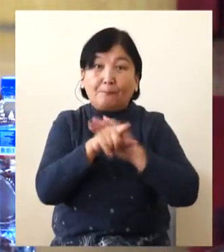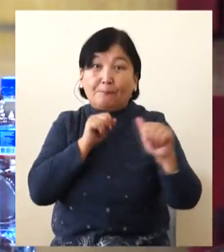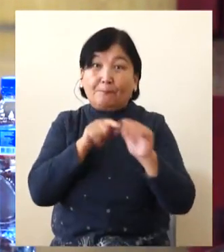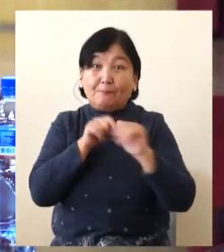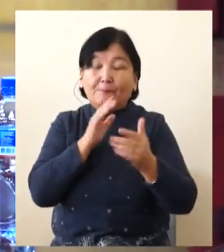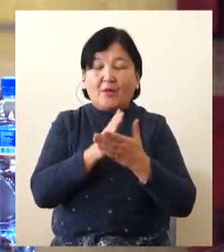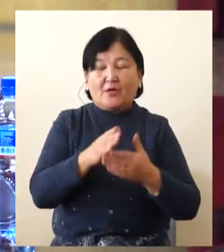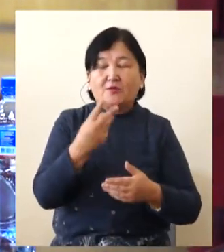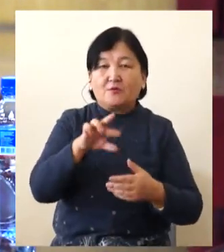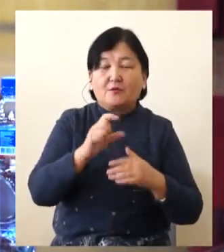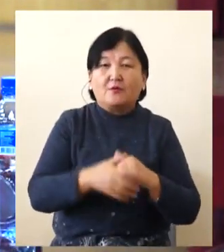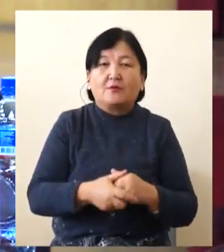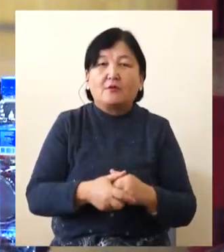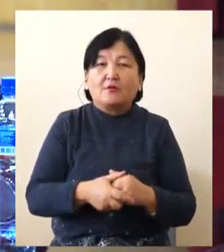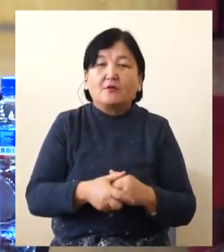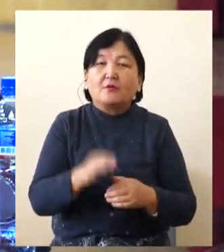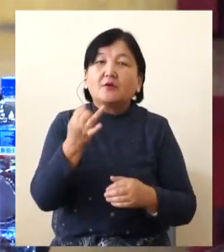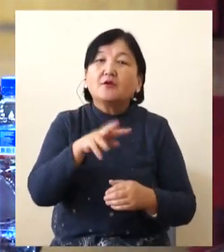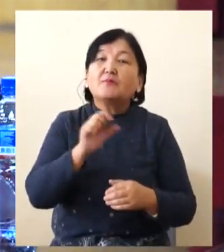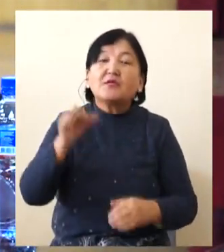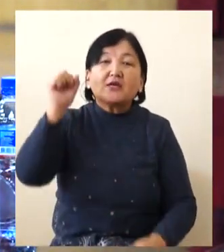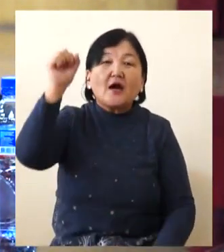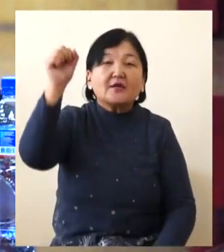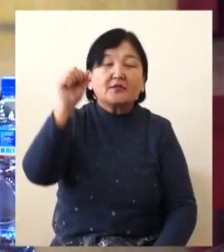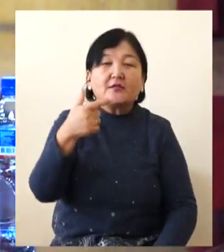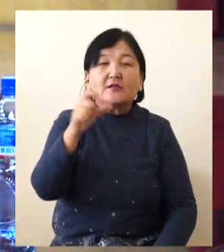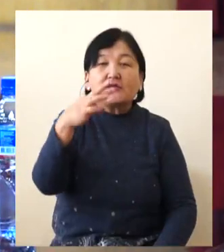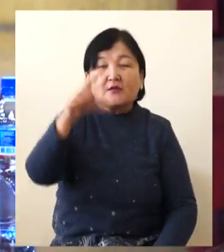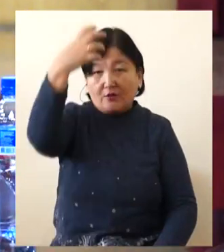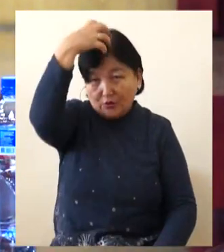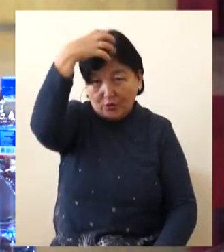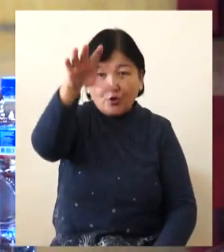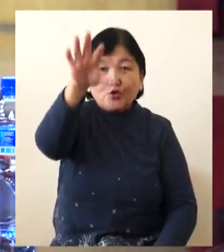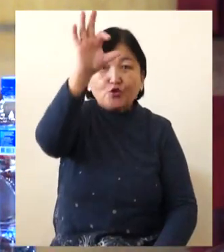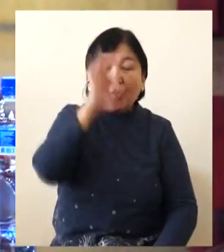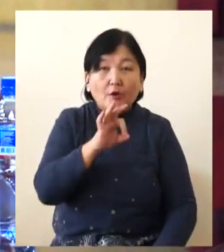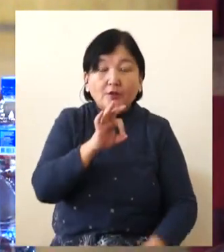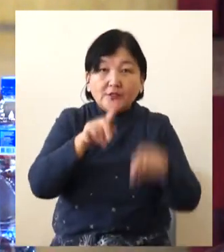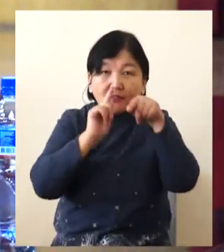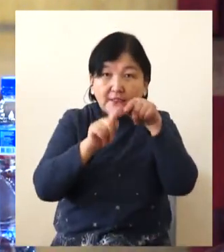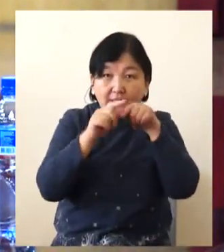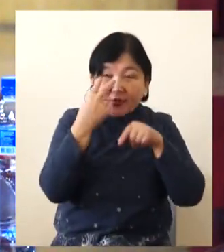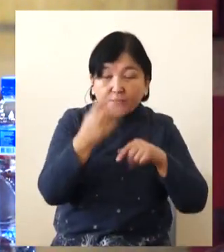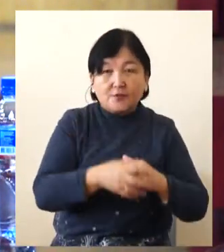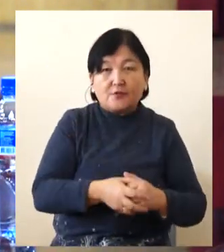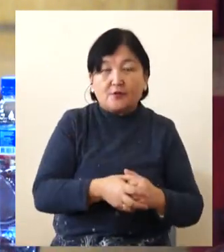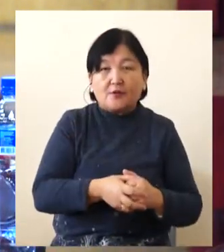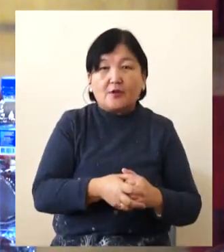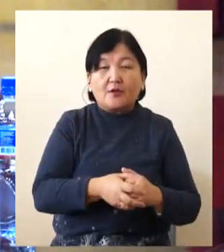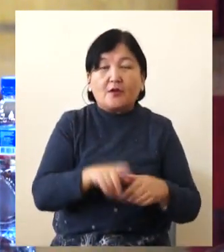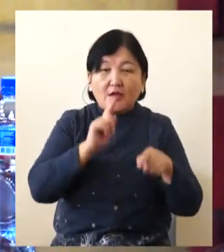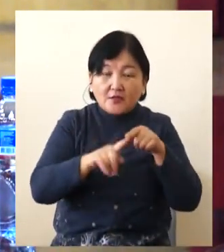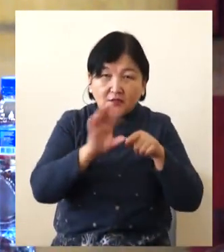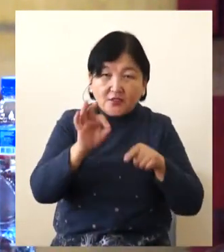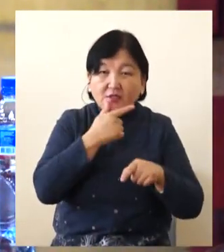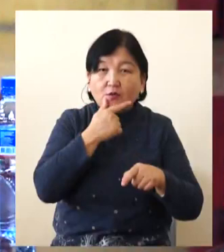дээ. Тийм учраас ардчил гэдэг бол төрийг сонгохоос гадна хянах. Хянахгүй бол ингээд суугаад